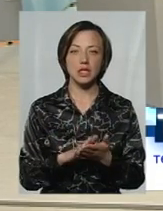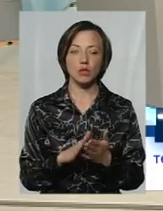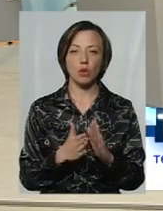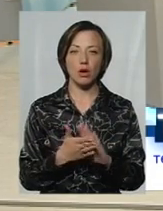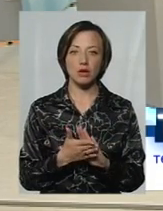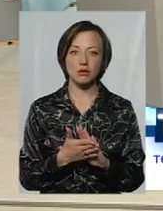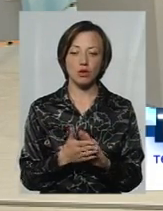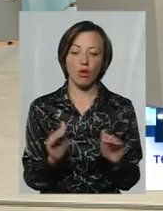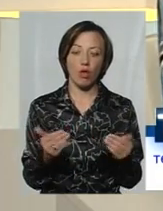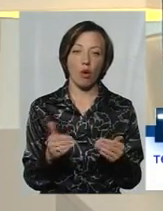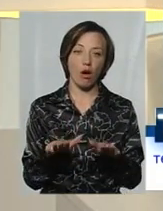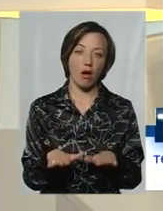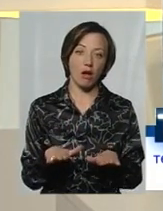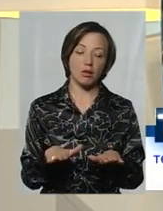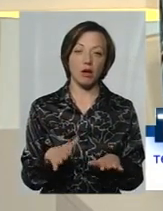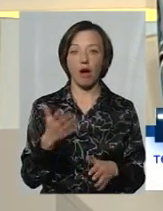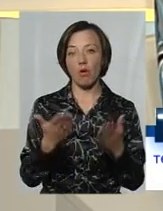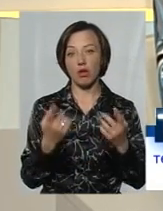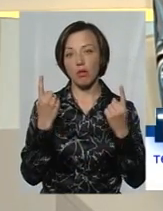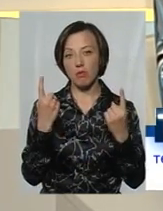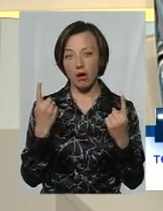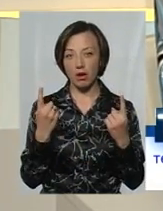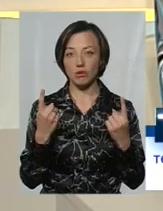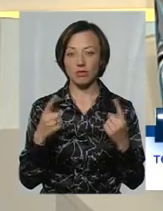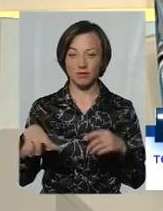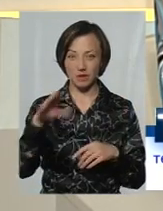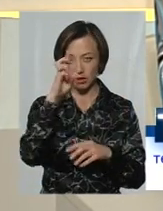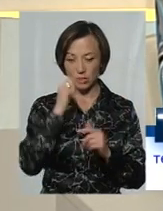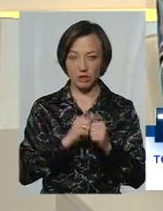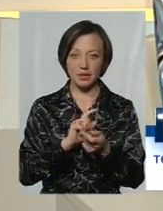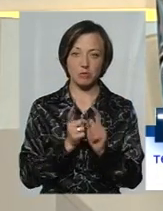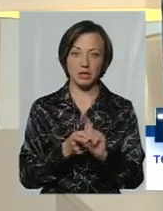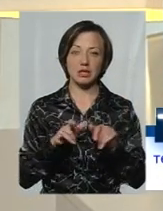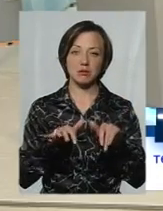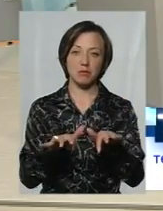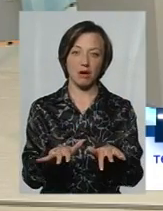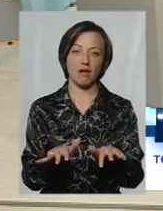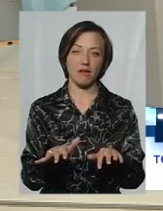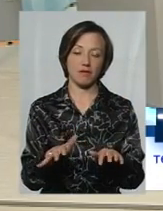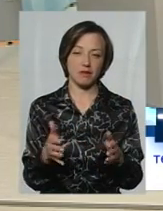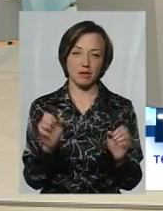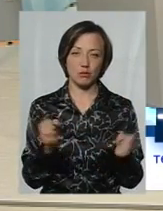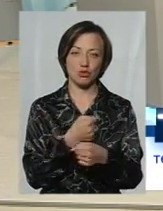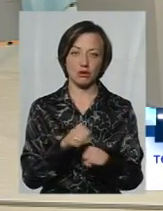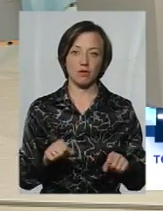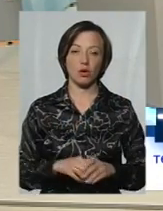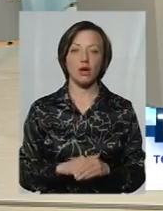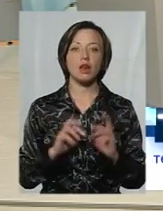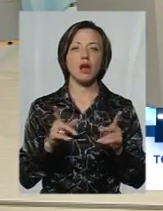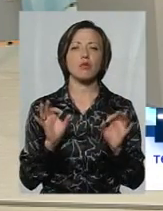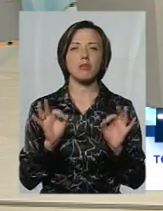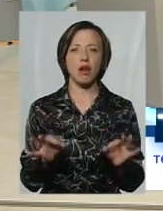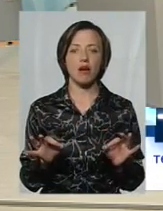ситуацію локально, хоча б коли глобально, кардинально змінити стан справ в усій країні неможливо? Як